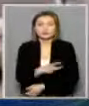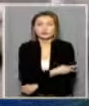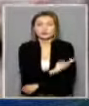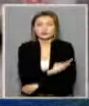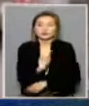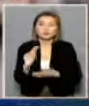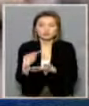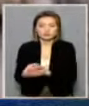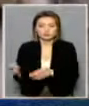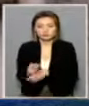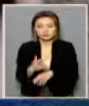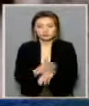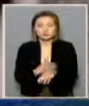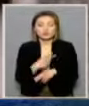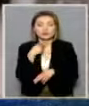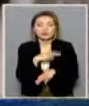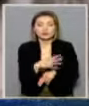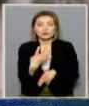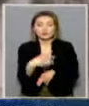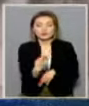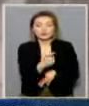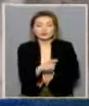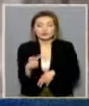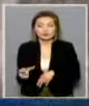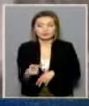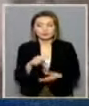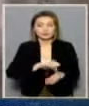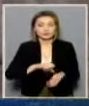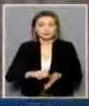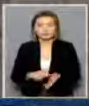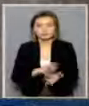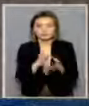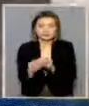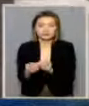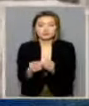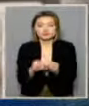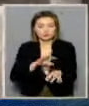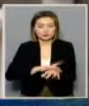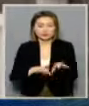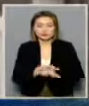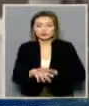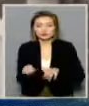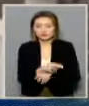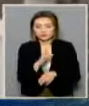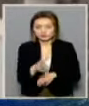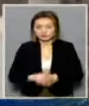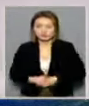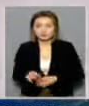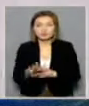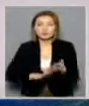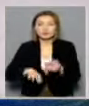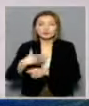ауруханаларға жатқызылды. Ал қамауда жатқан 41 ланкес жарақатына байланысты изоляторда ем қабылдауда. Сондай-ақ